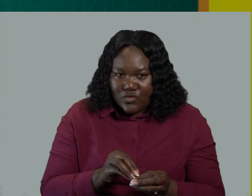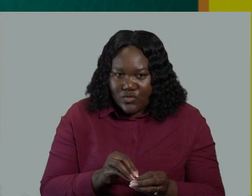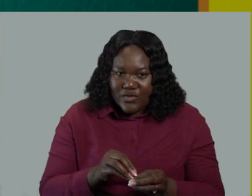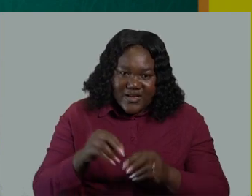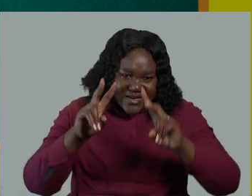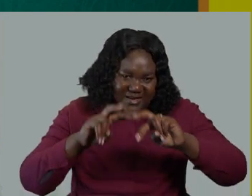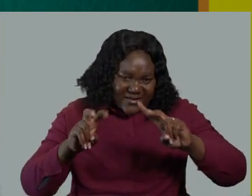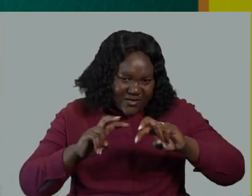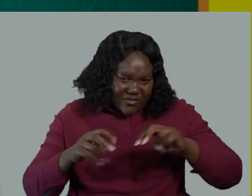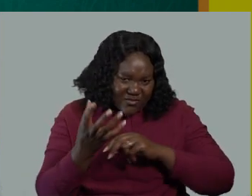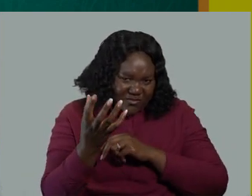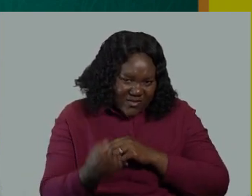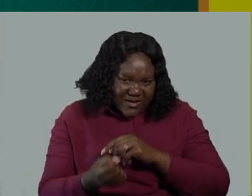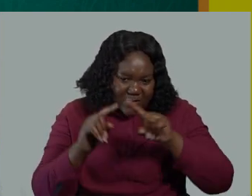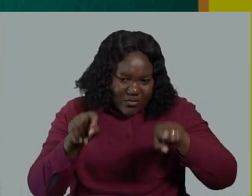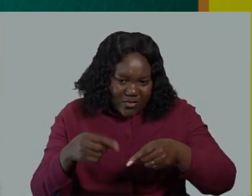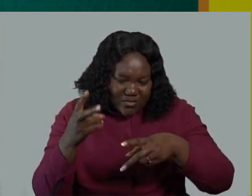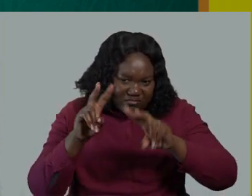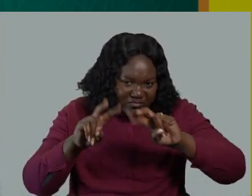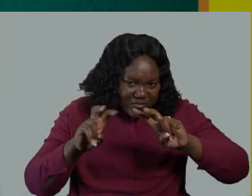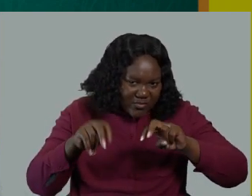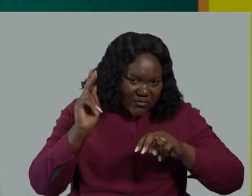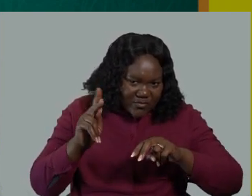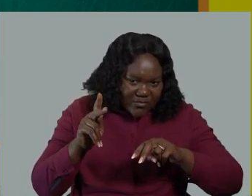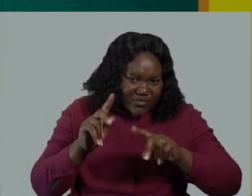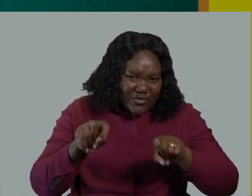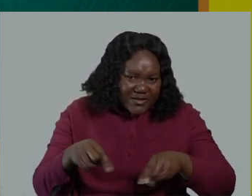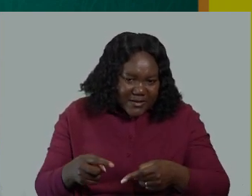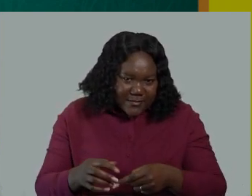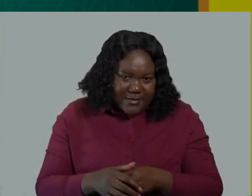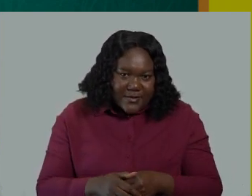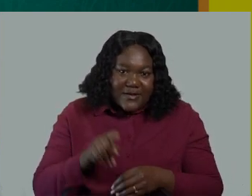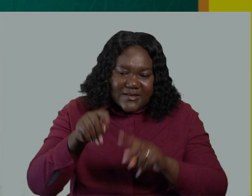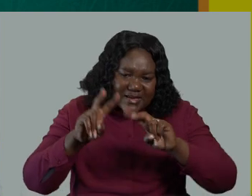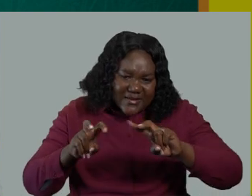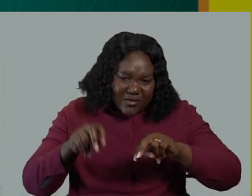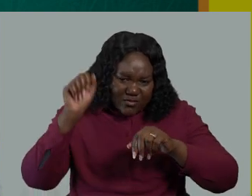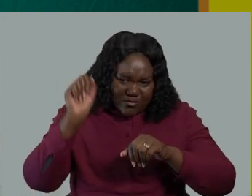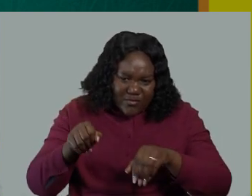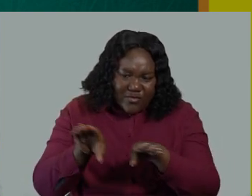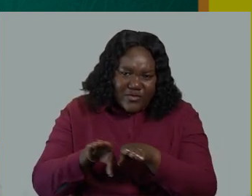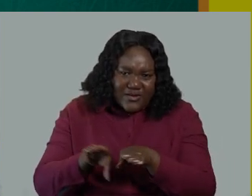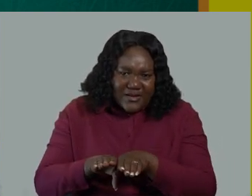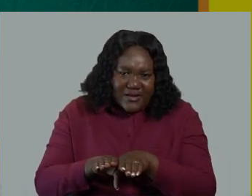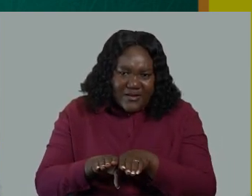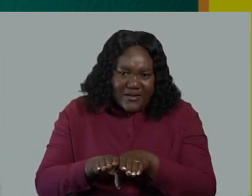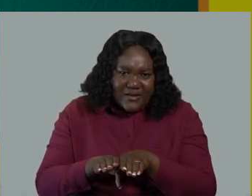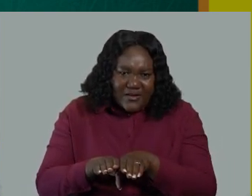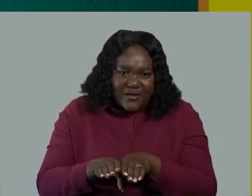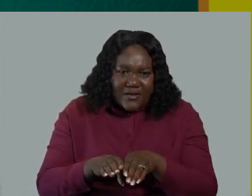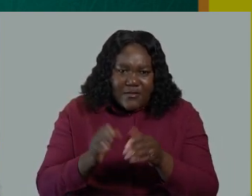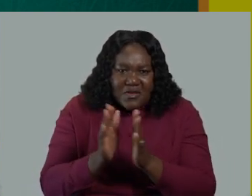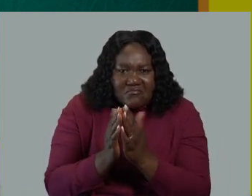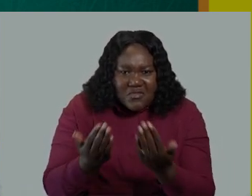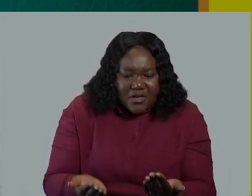Engongo, etalululo olinasha nokutalulula oshinima shontumba. Etalululo otalivulu